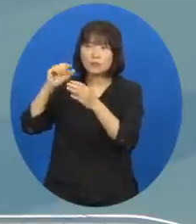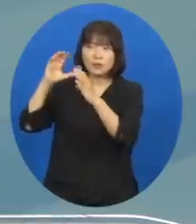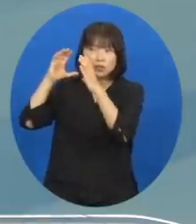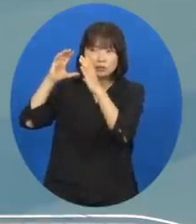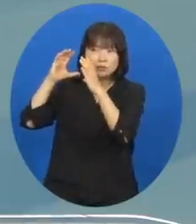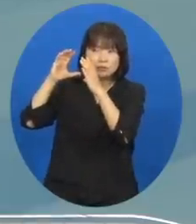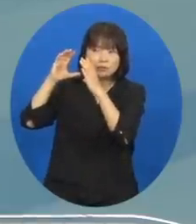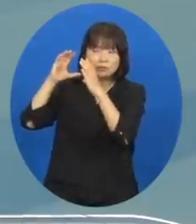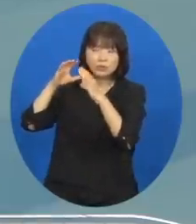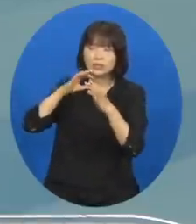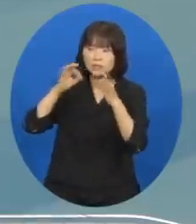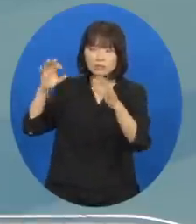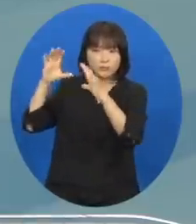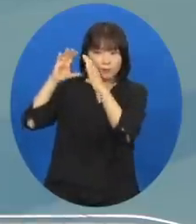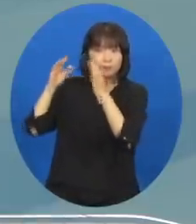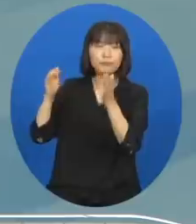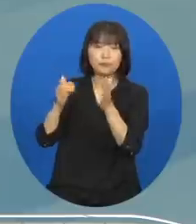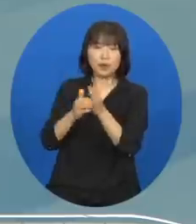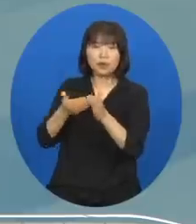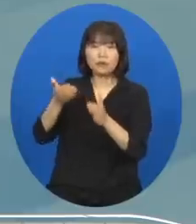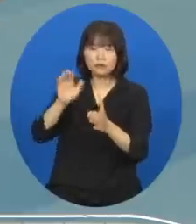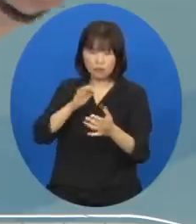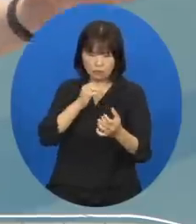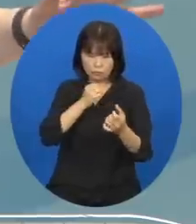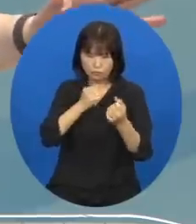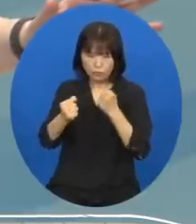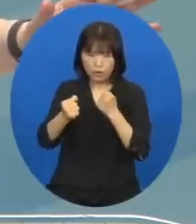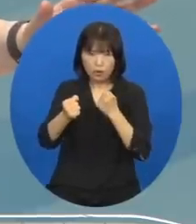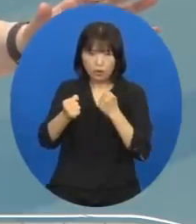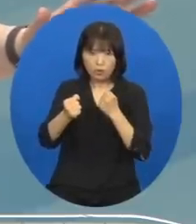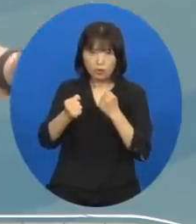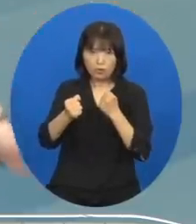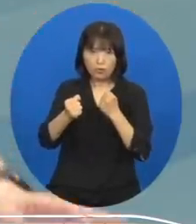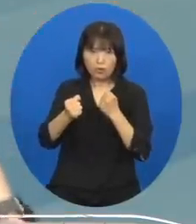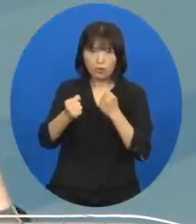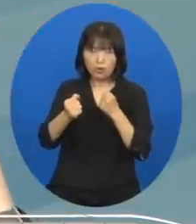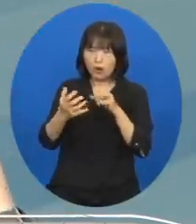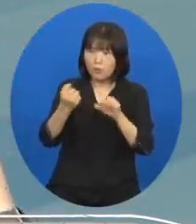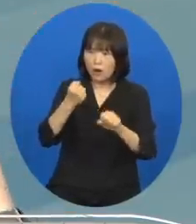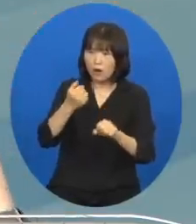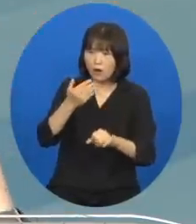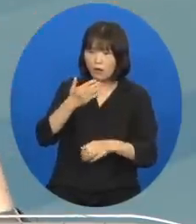들었잖아요. 그런데도 즉시 안 먹겠다는